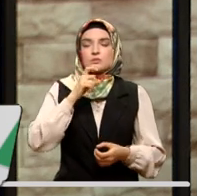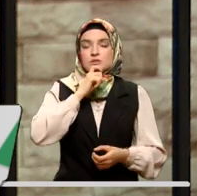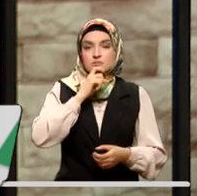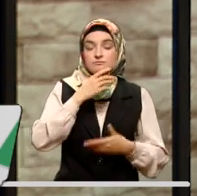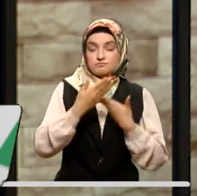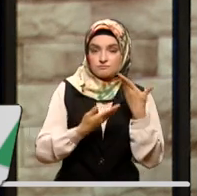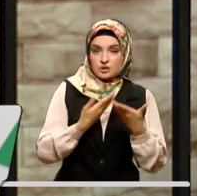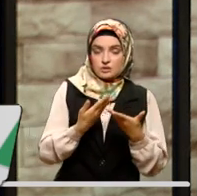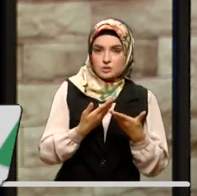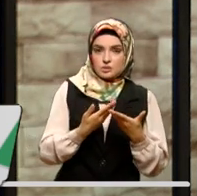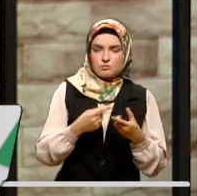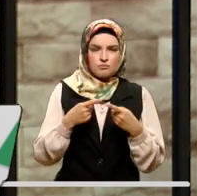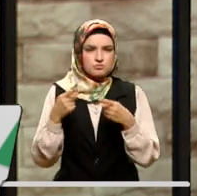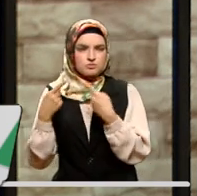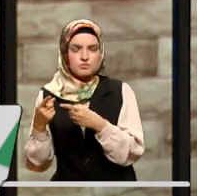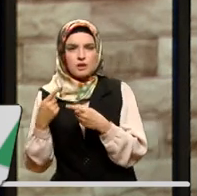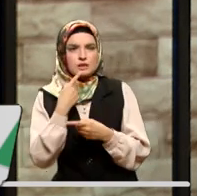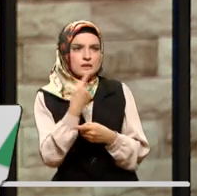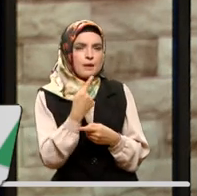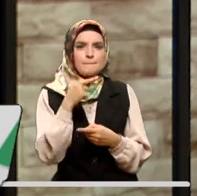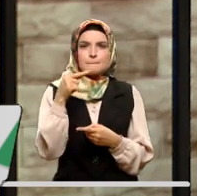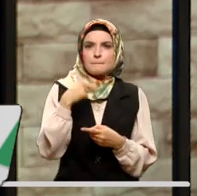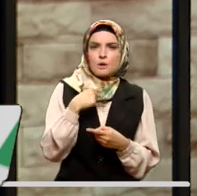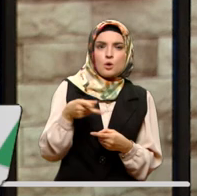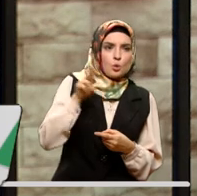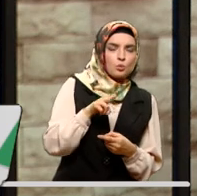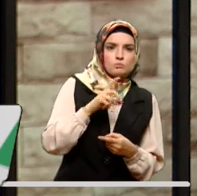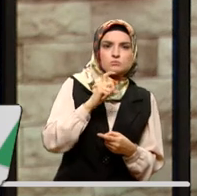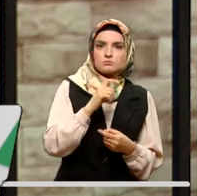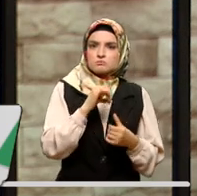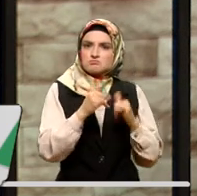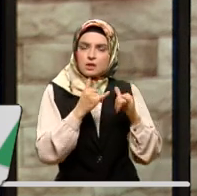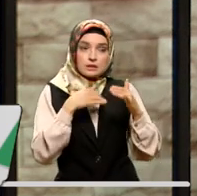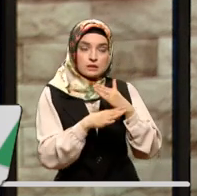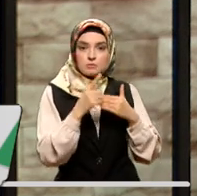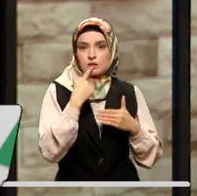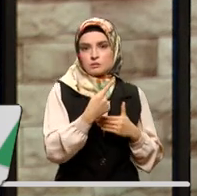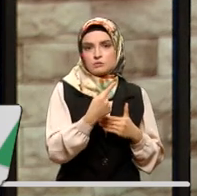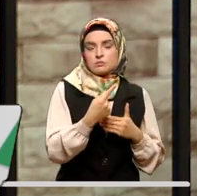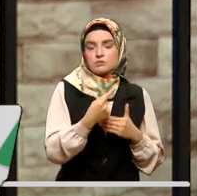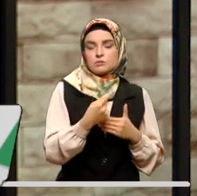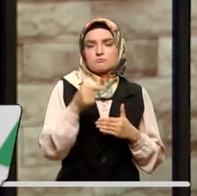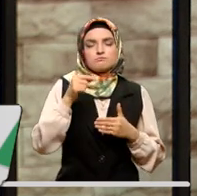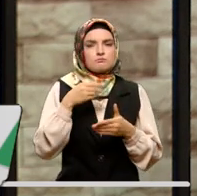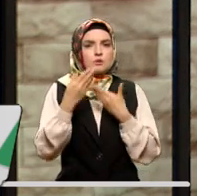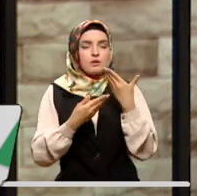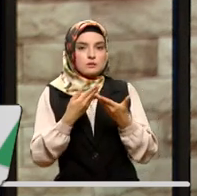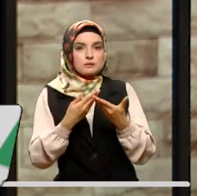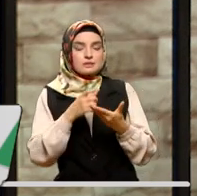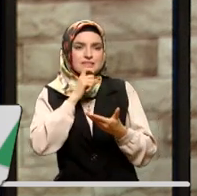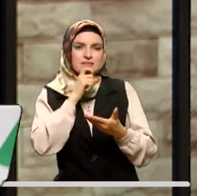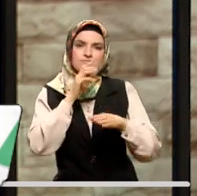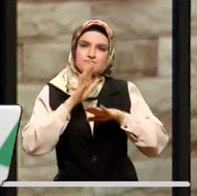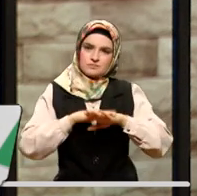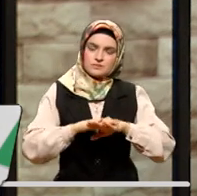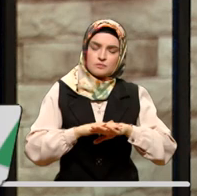Verdiğiniz zaman da farklı şekilde der ki işte ben bir an önce öleyim, cennete gideyim. Çünkü öyle bir cennet tasvir ediyorsunuz ki bazen yanlış